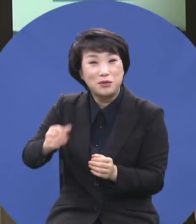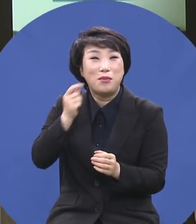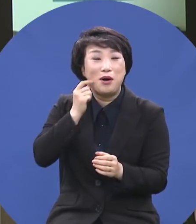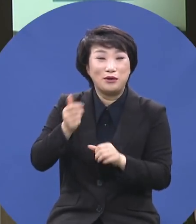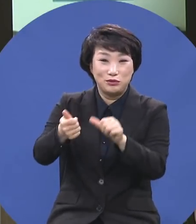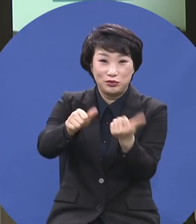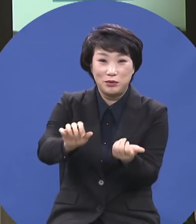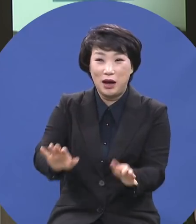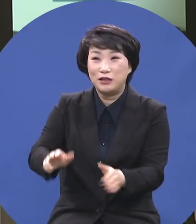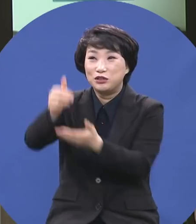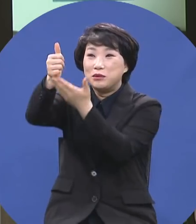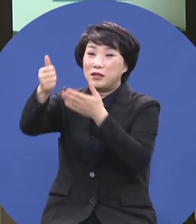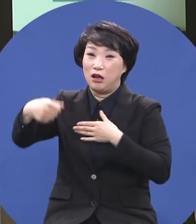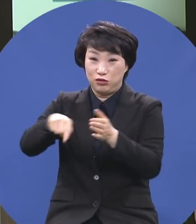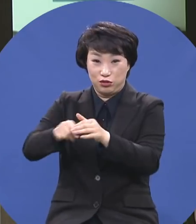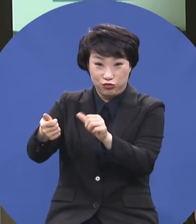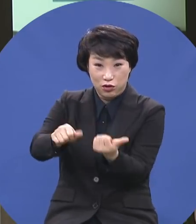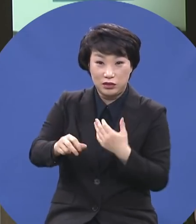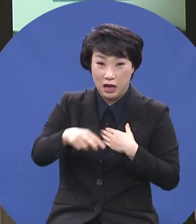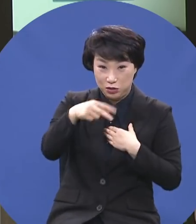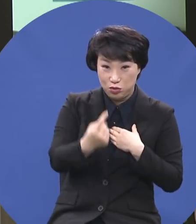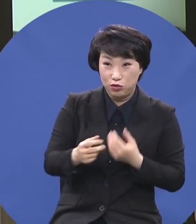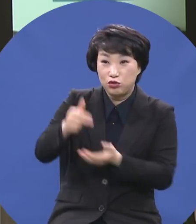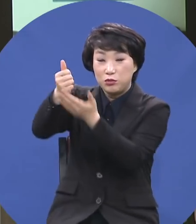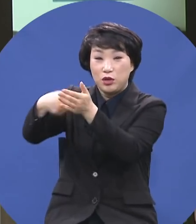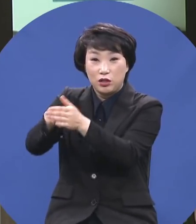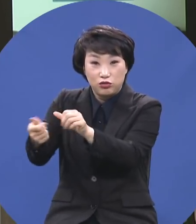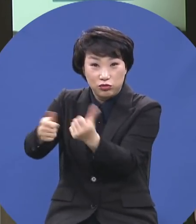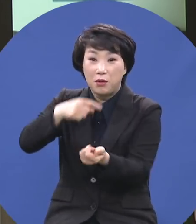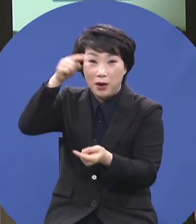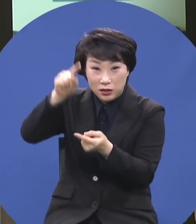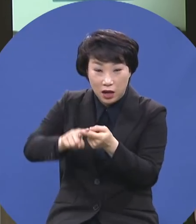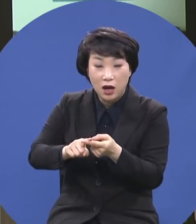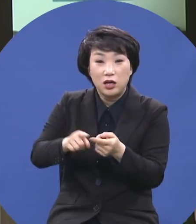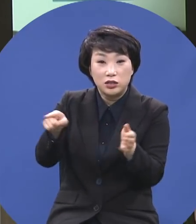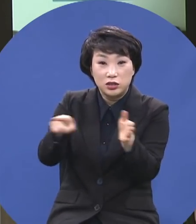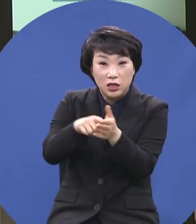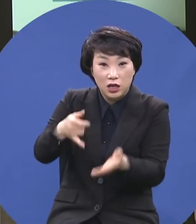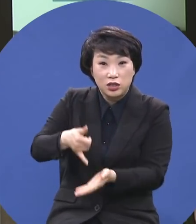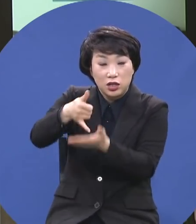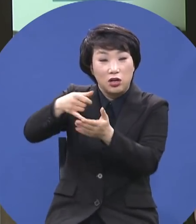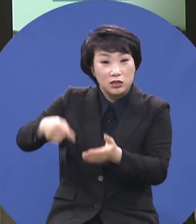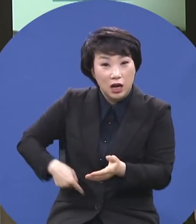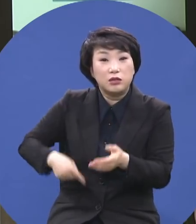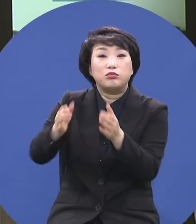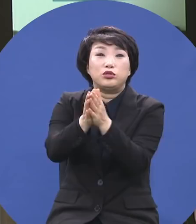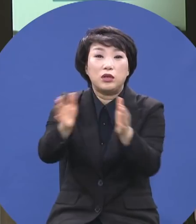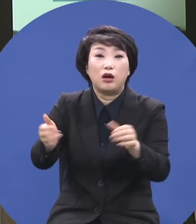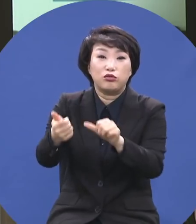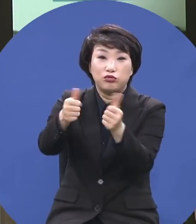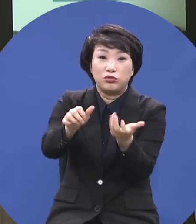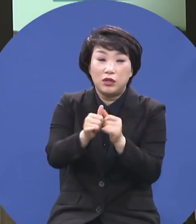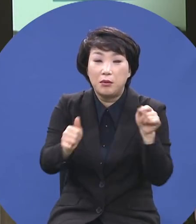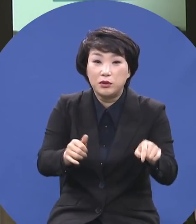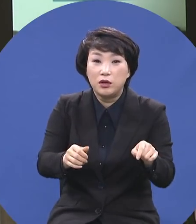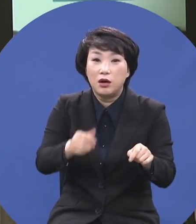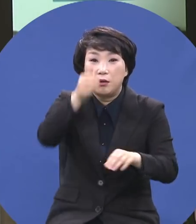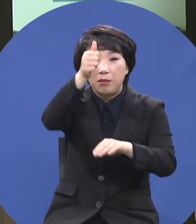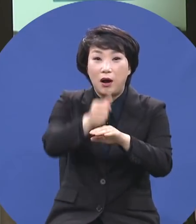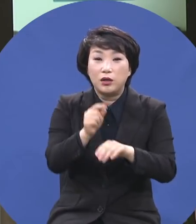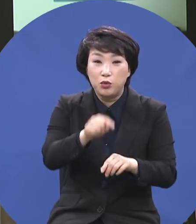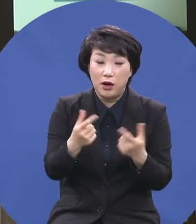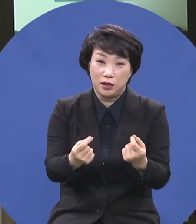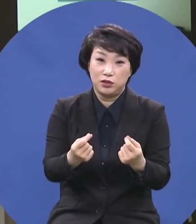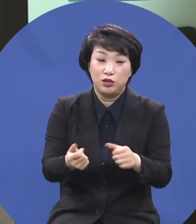주님이 나 왜 죽었어요? 나도 주를 위해 죽는 것이 마땅하다는 이 신앙 인격과 양심의 발로 죽는 사람의 죽음은